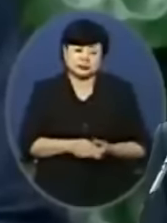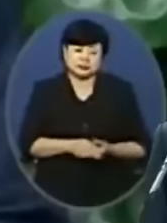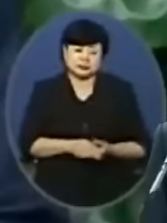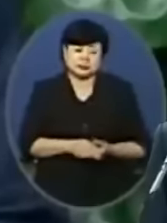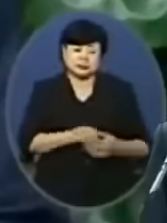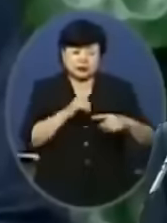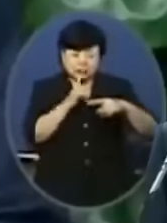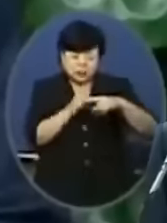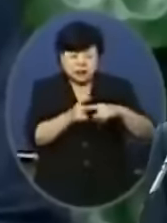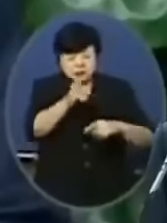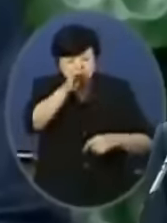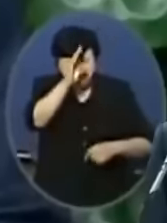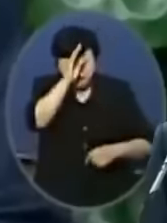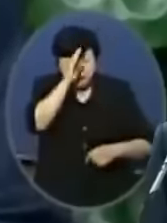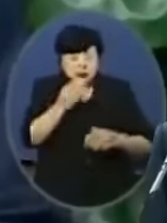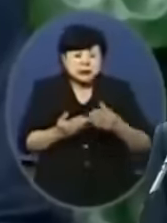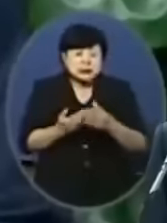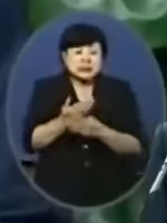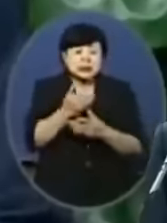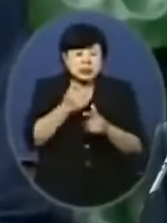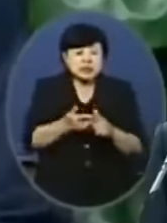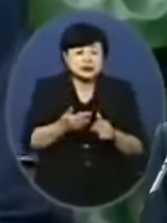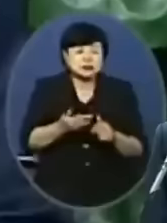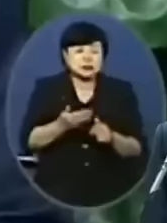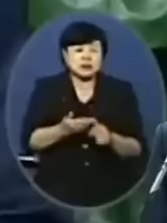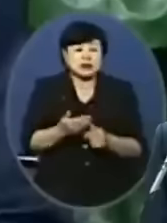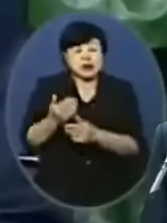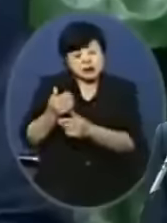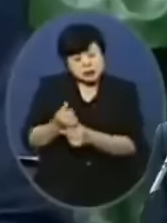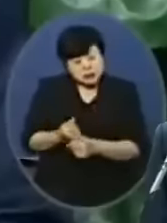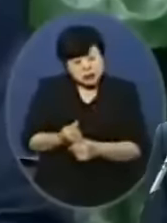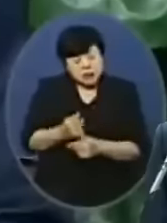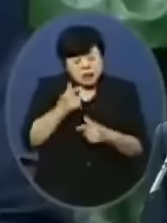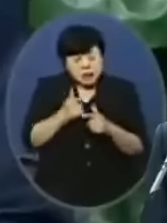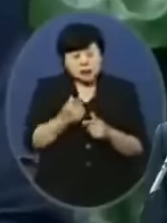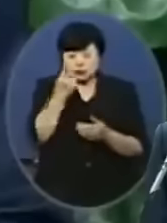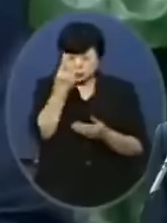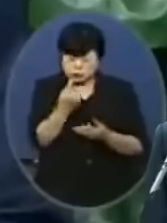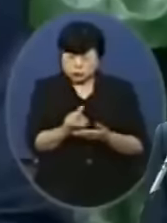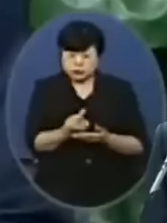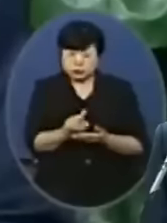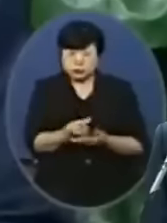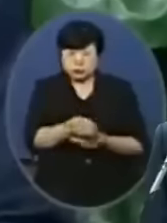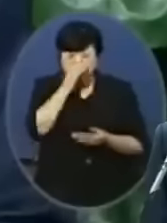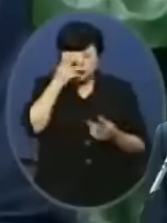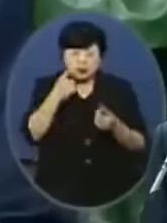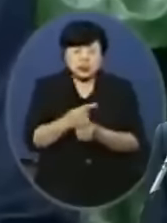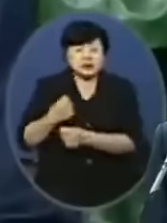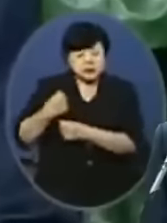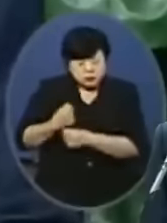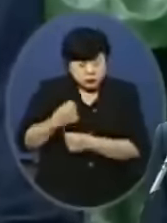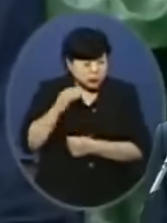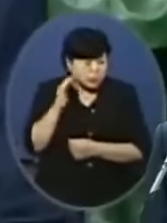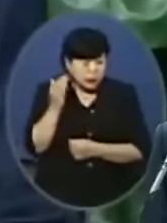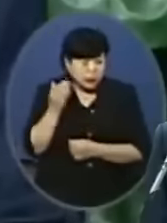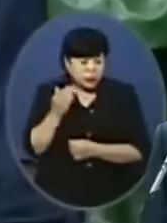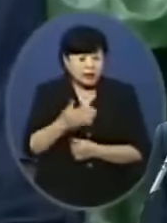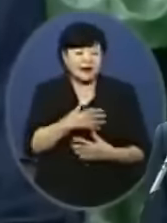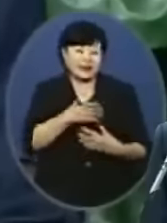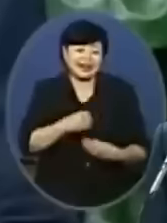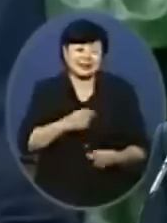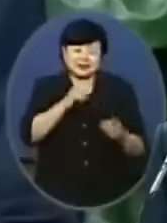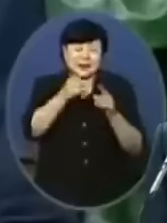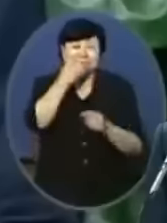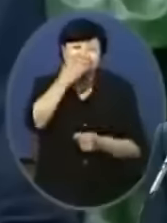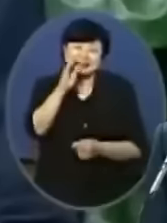플러스 알파입니다. 병이 들면 예수께로 더 의지하게 되고 예수님 오셔서 우리 병을 대신 짊어지게 되므로 안심하고